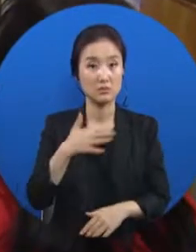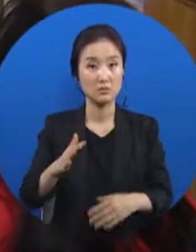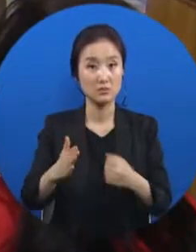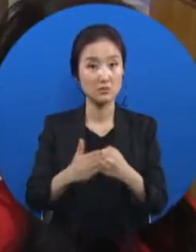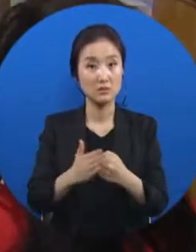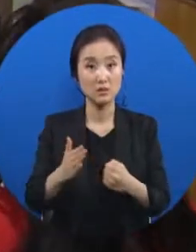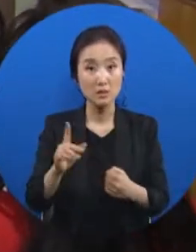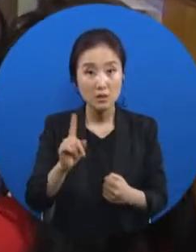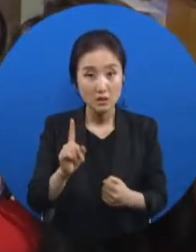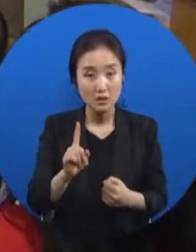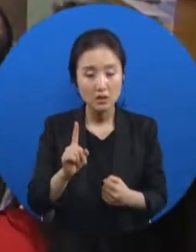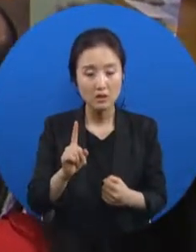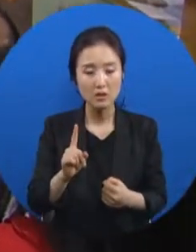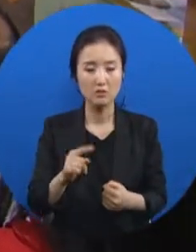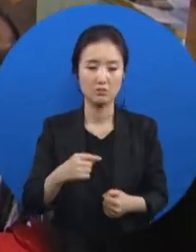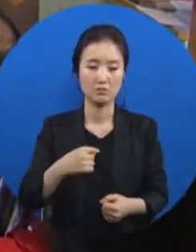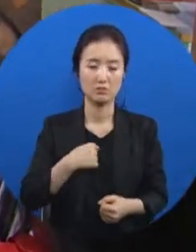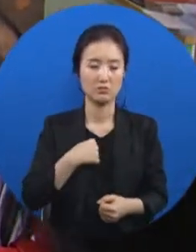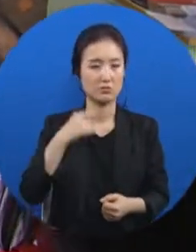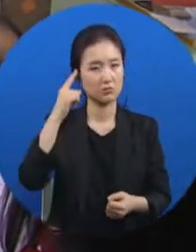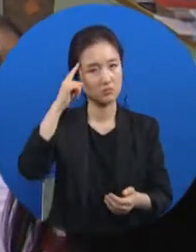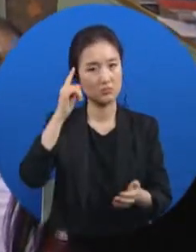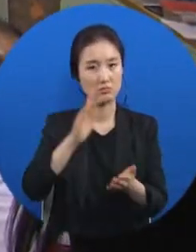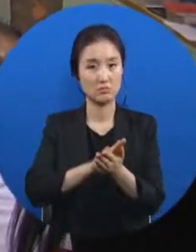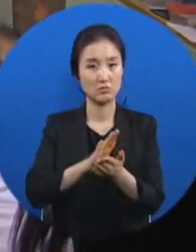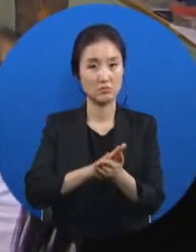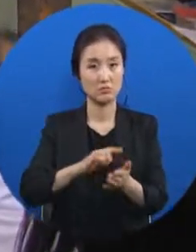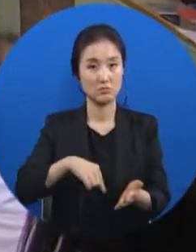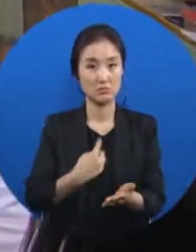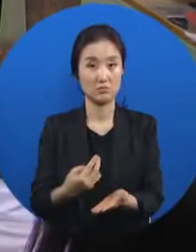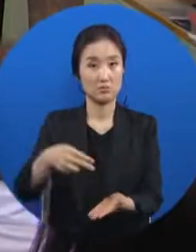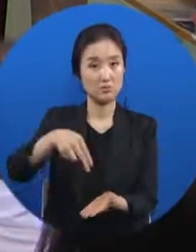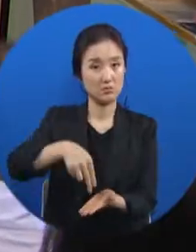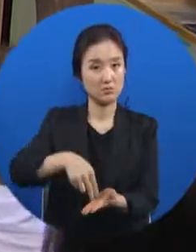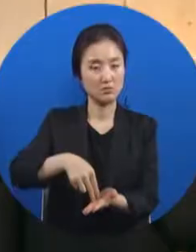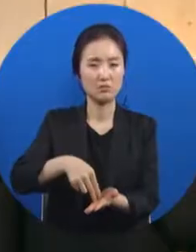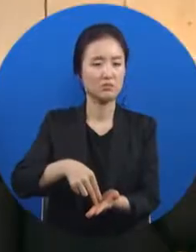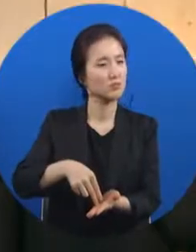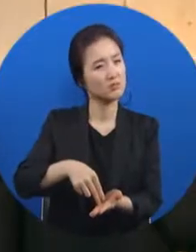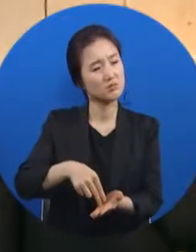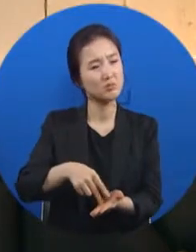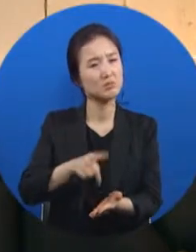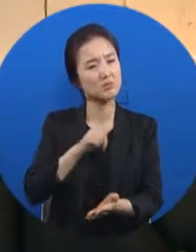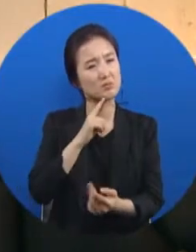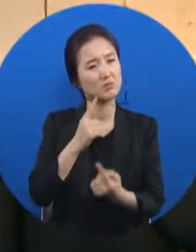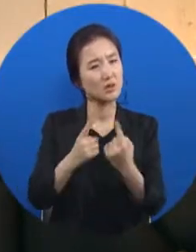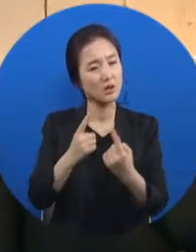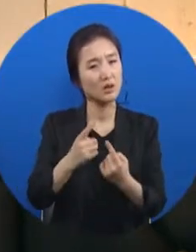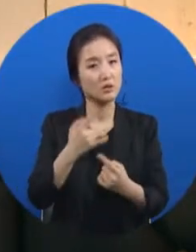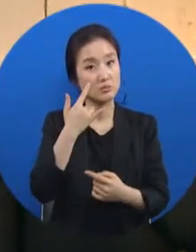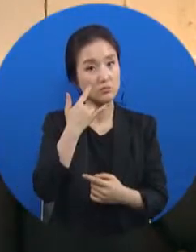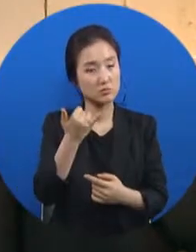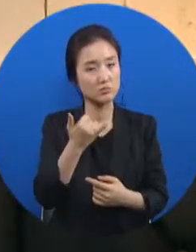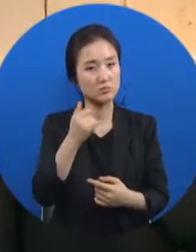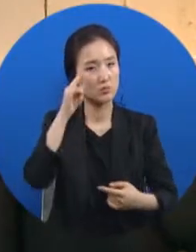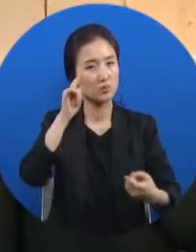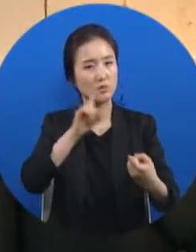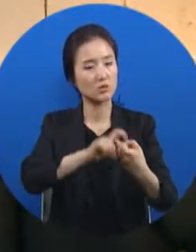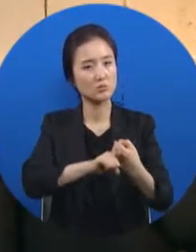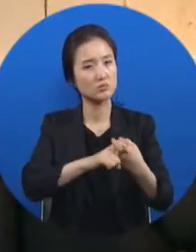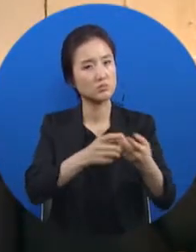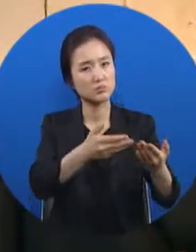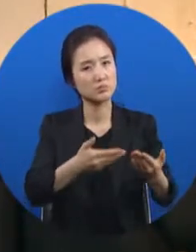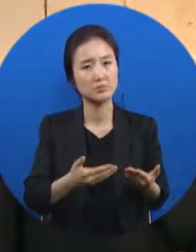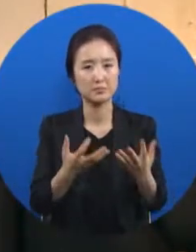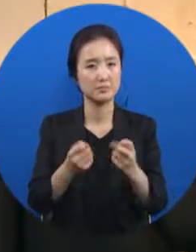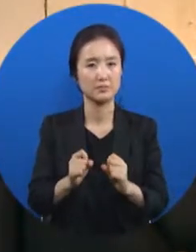저 혼자 홀로 선다기보다는 더 얘기가 없으신 거예요. 왜냐하면 그분들은 경험이 없으니까 늘